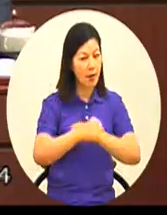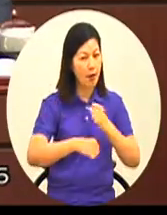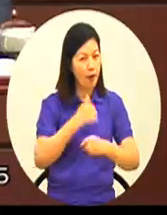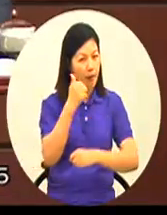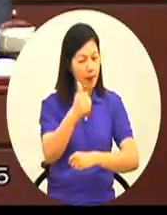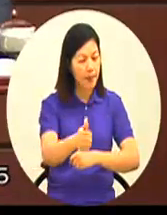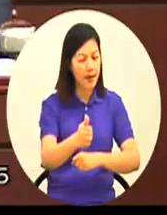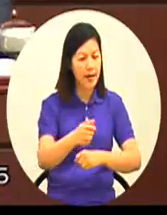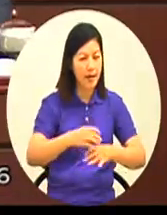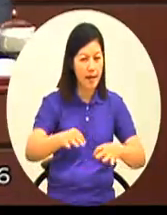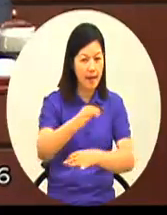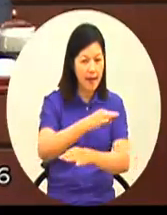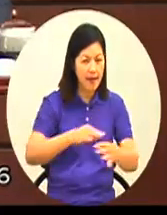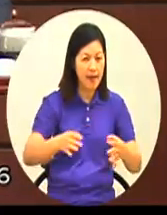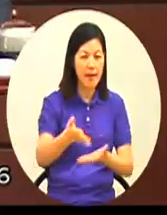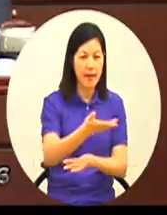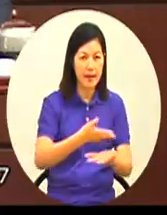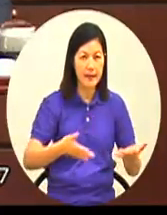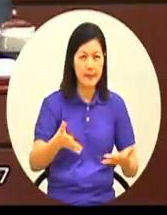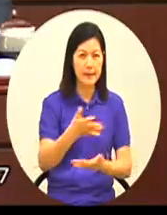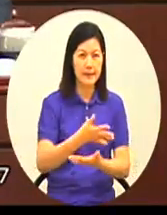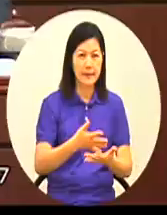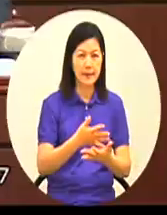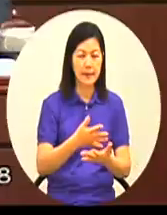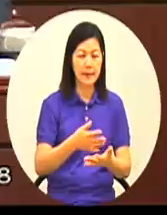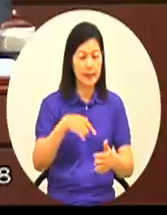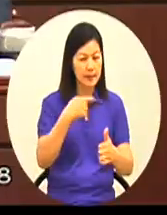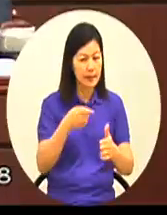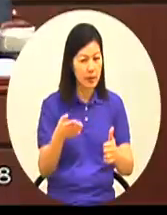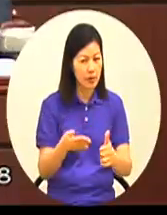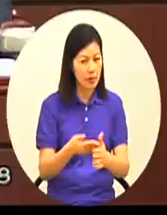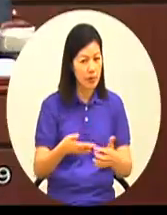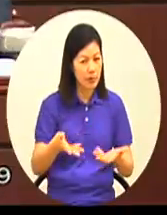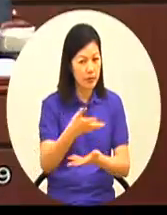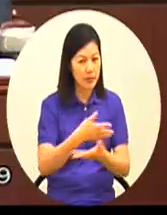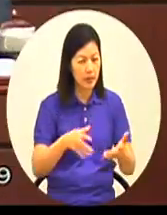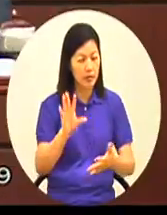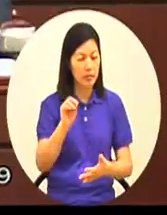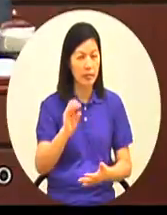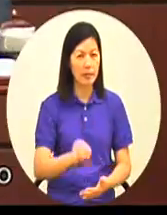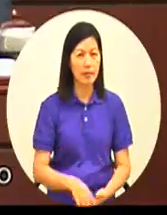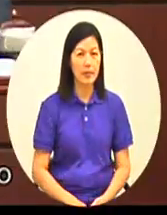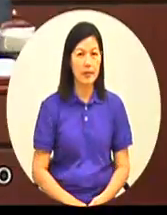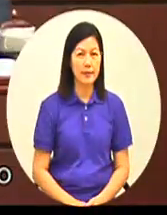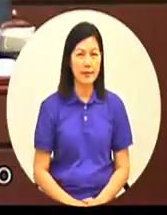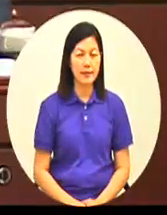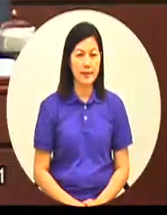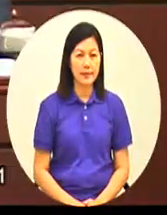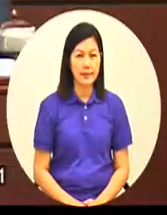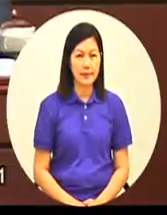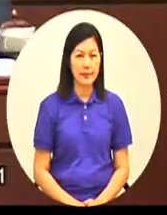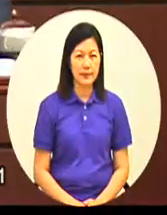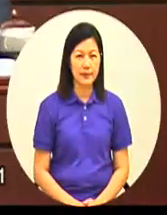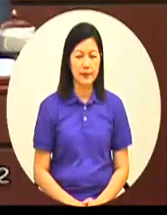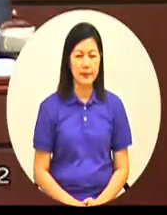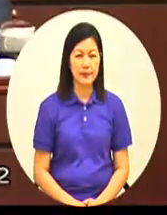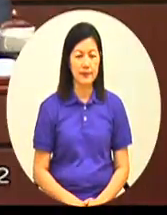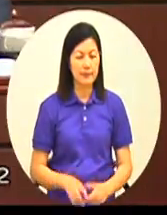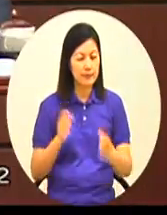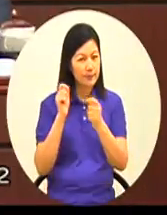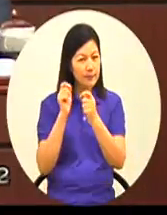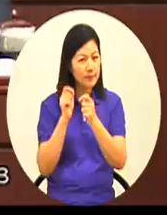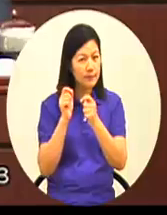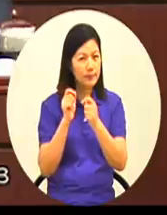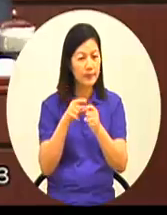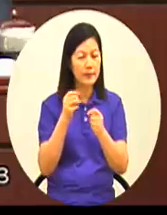体的商业交流，或者是有具体的什么教育交流什么？你可不可以回答一下？ 哦，我想哦，最近期跟这